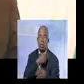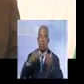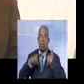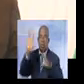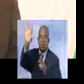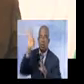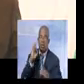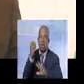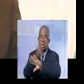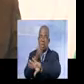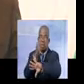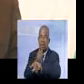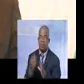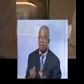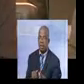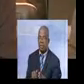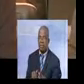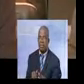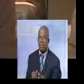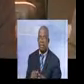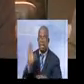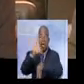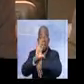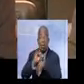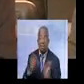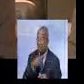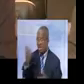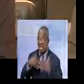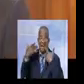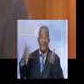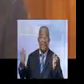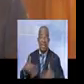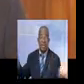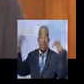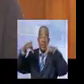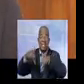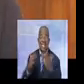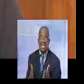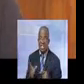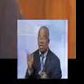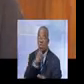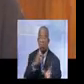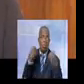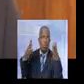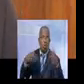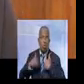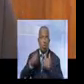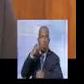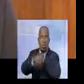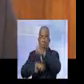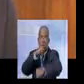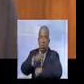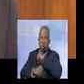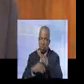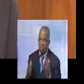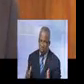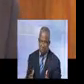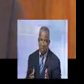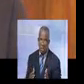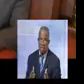qui, au sortir d'une crise politique douloureuse, réussit en un temps record une si impressionnante